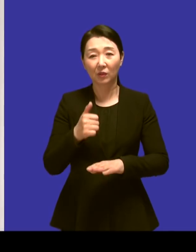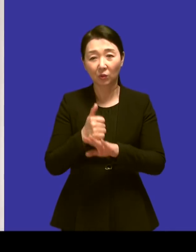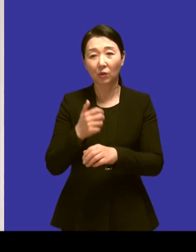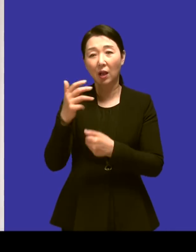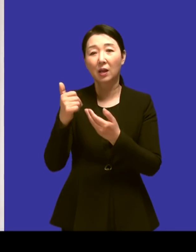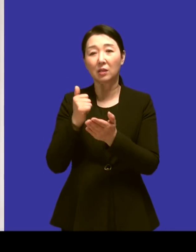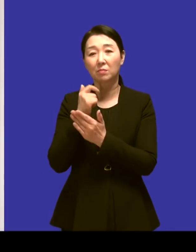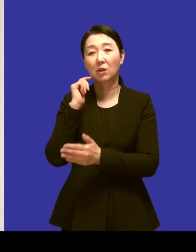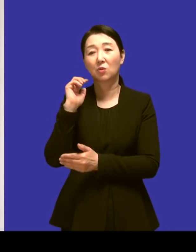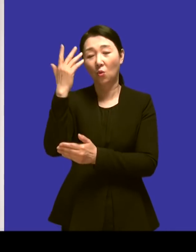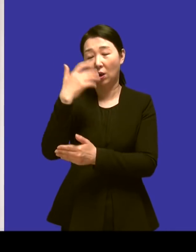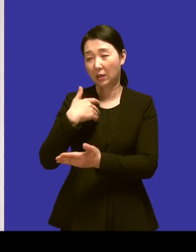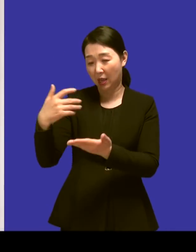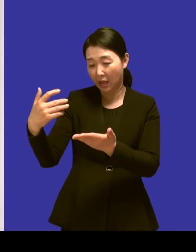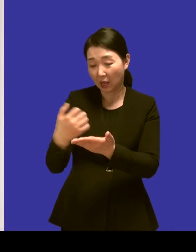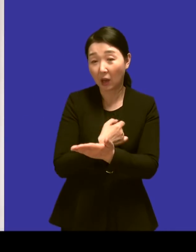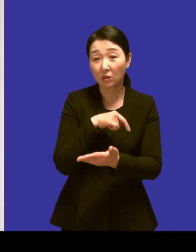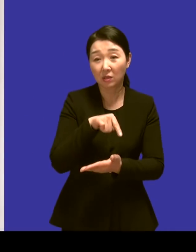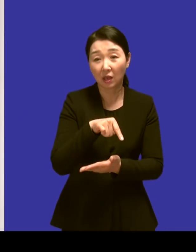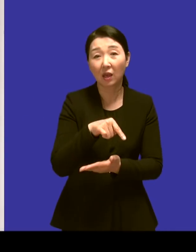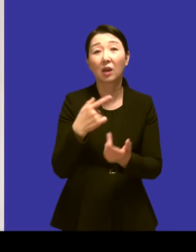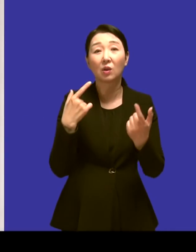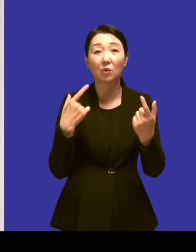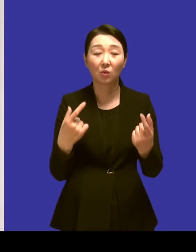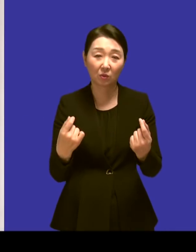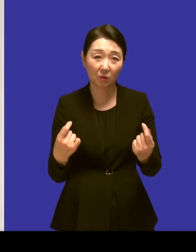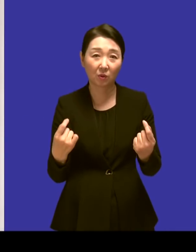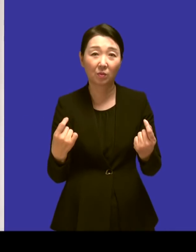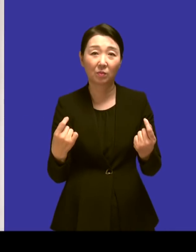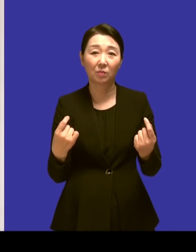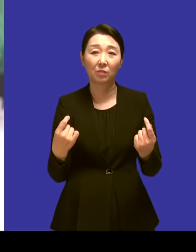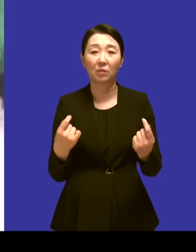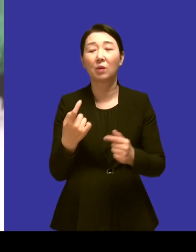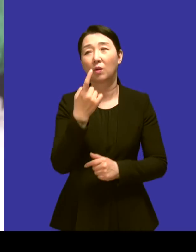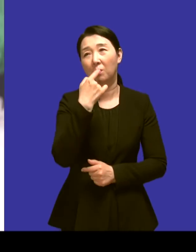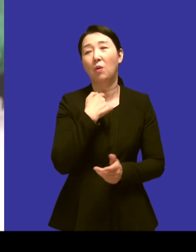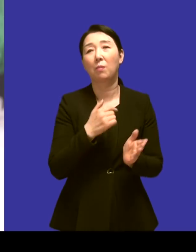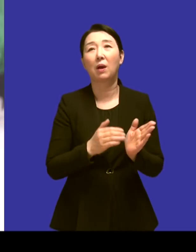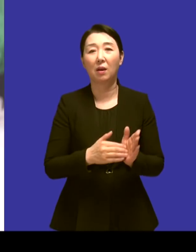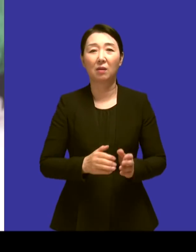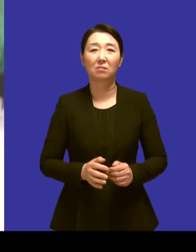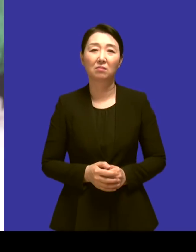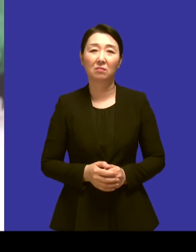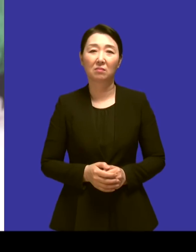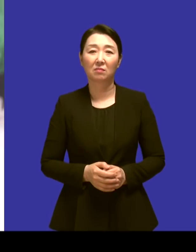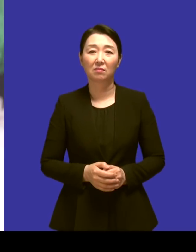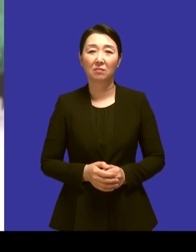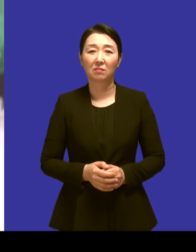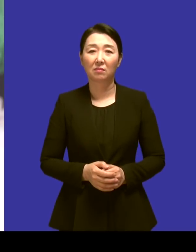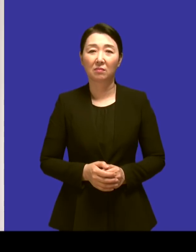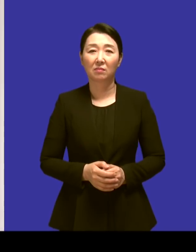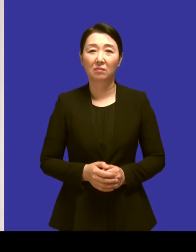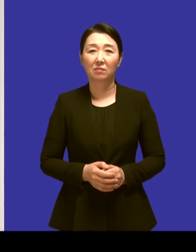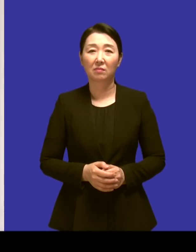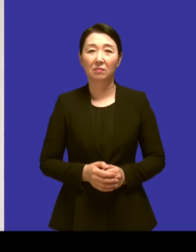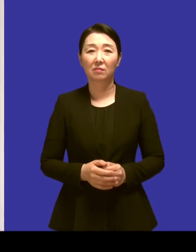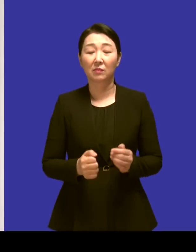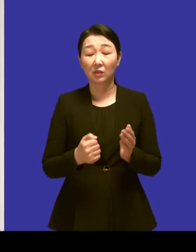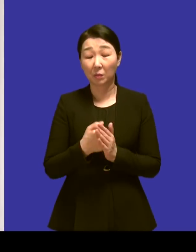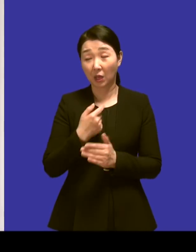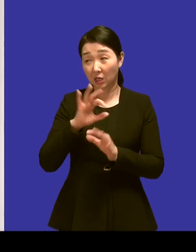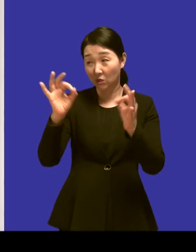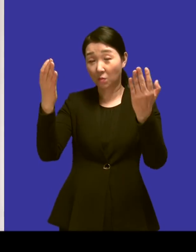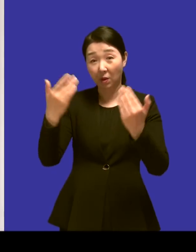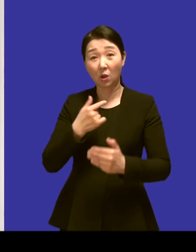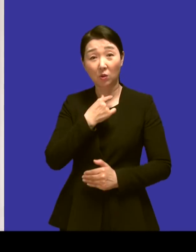하나님의 영광을 제가 가로채는 것처럼 이게 학습이 된 거예요. 내가 사랑받는 게. 그러다 네. 보니까 내가